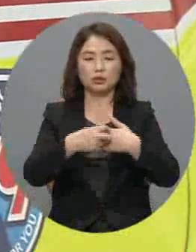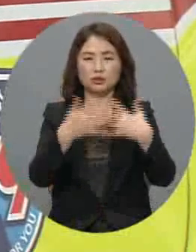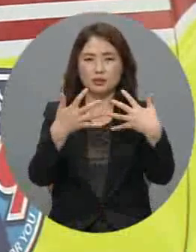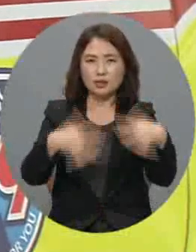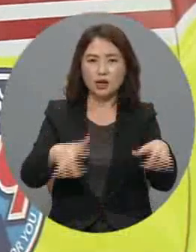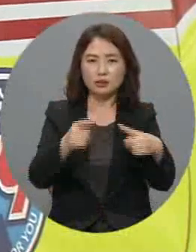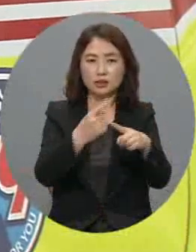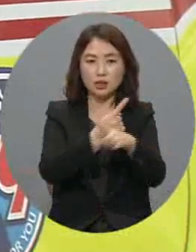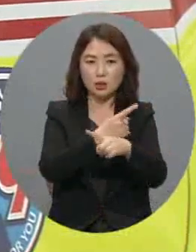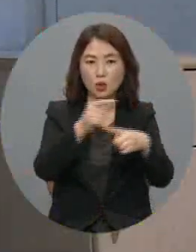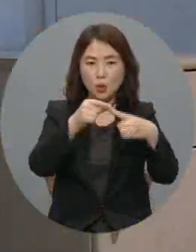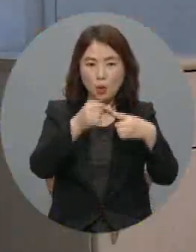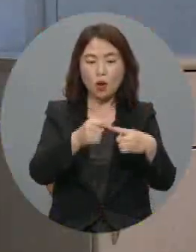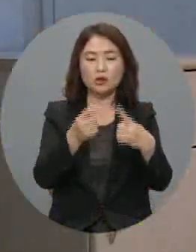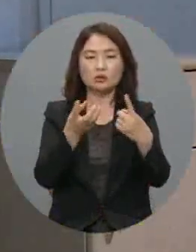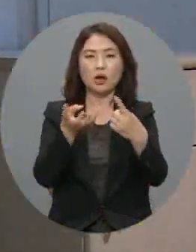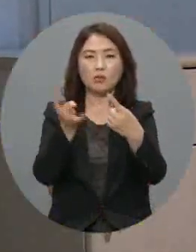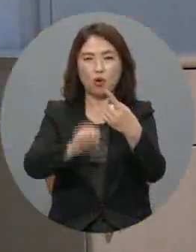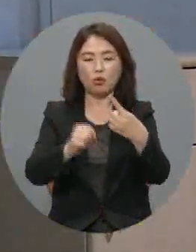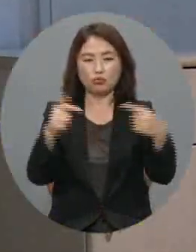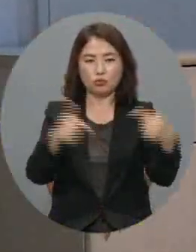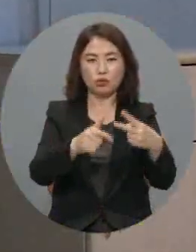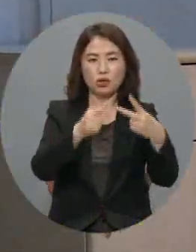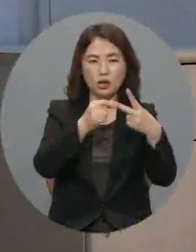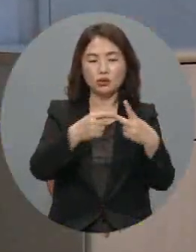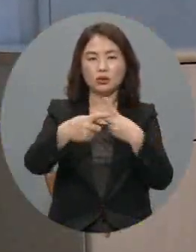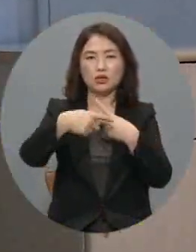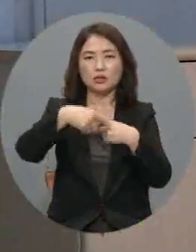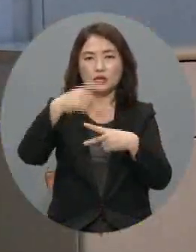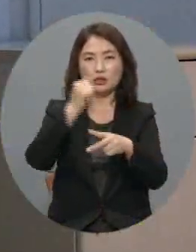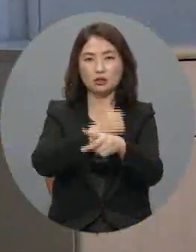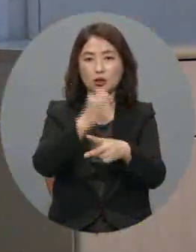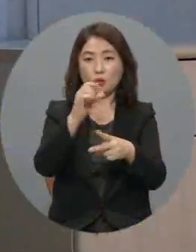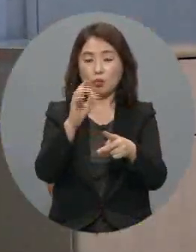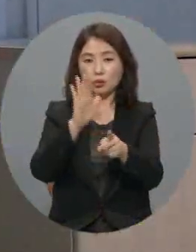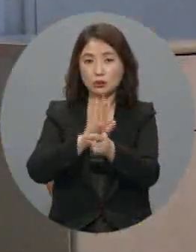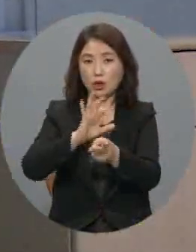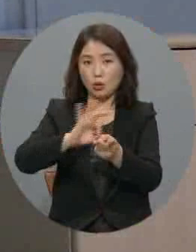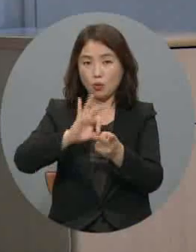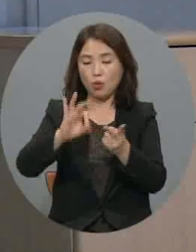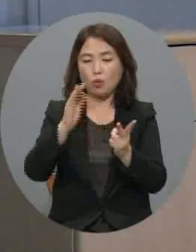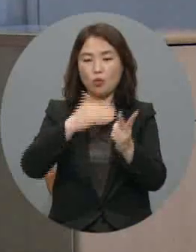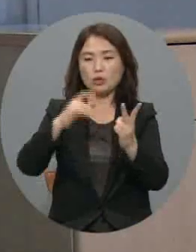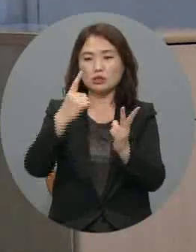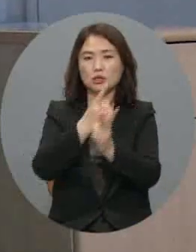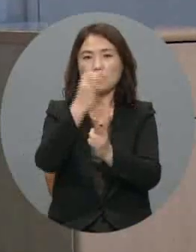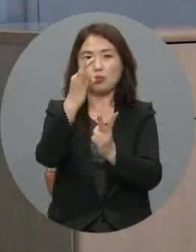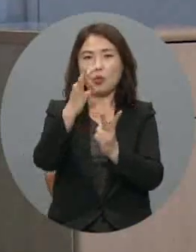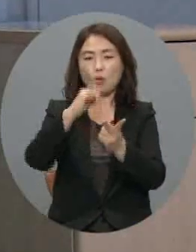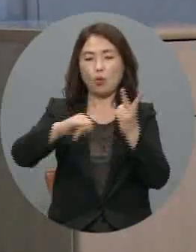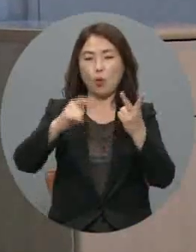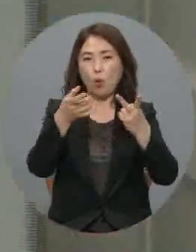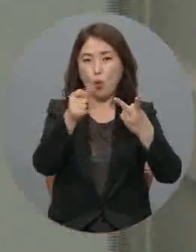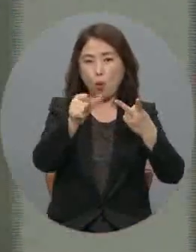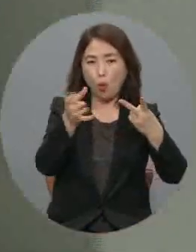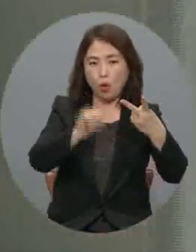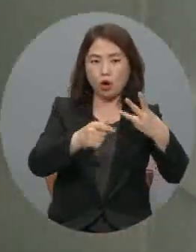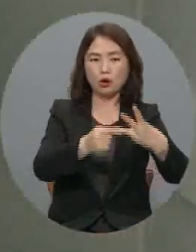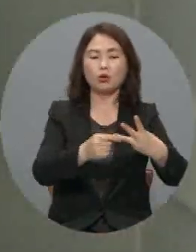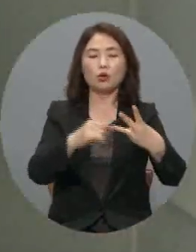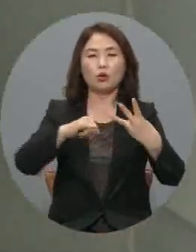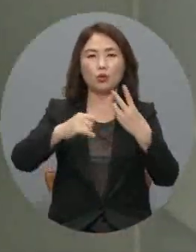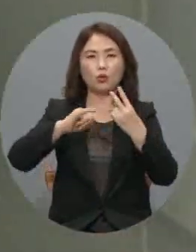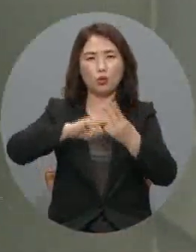취약계층 진료 지원액이 3억 원 줄었고 간호사 인건비 보조 등에 쓰이는 공익진료 결손금 5억 원과